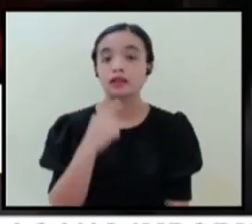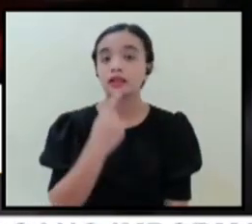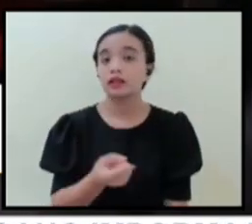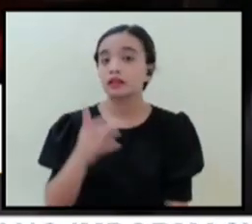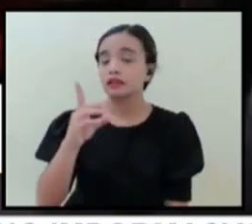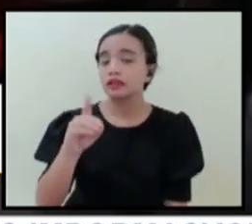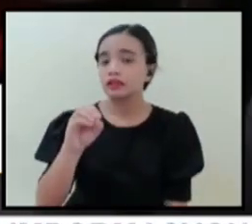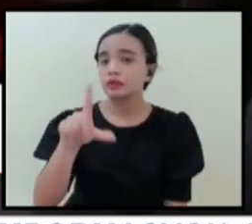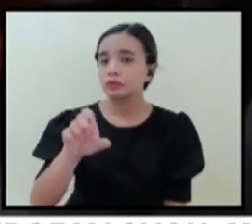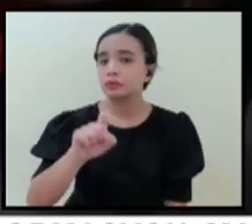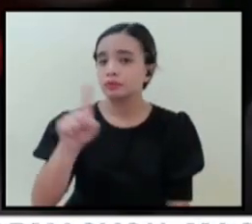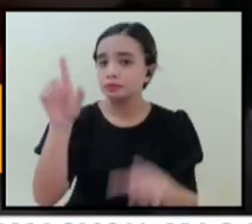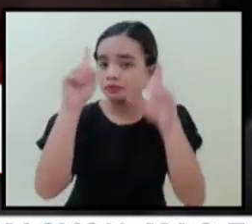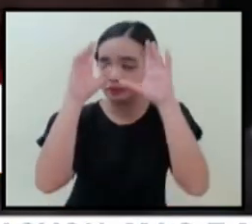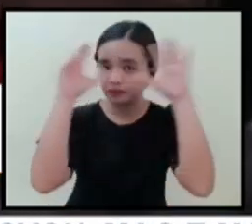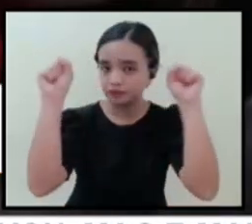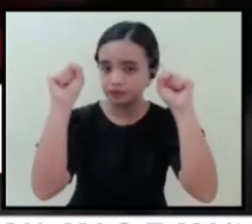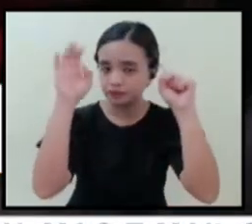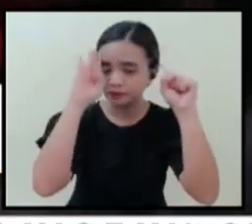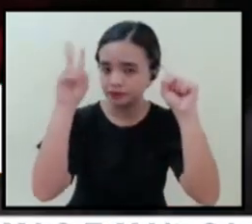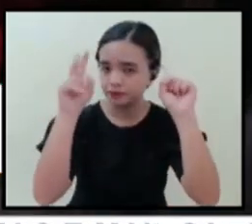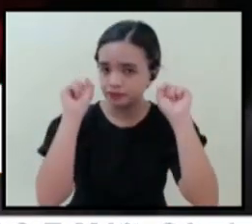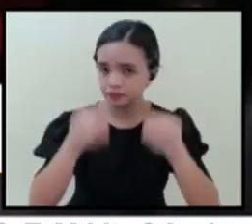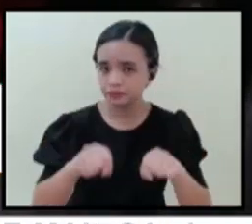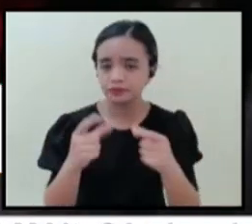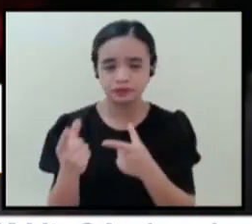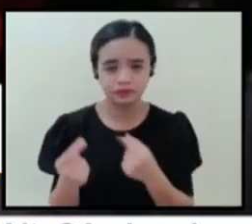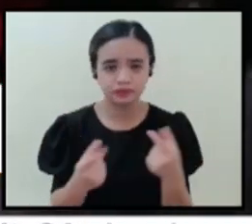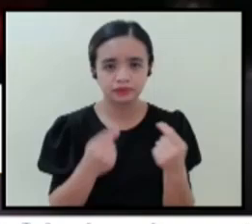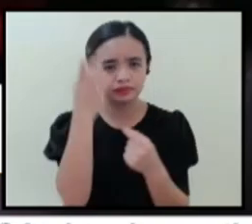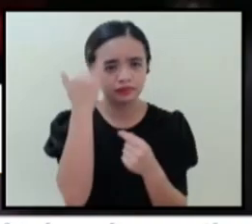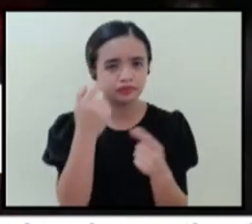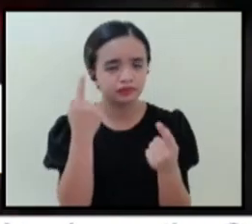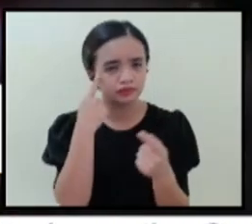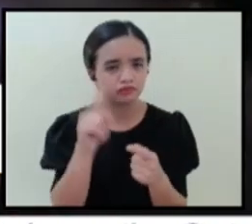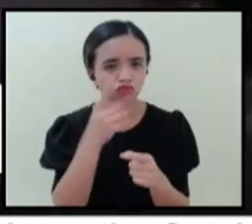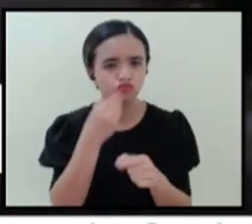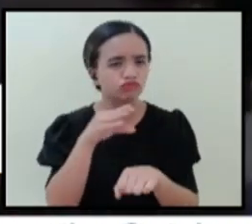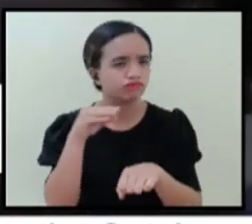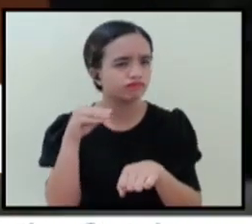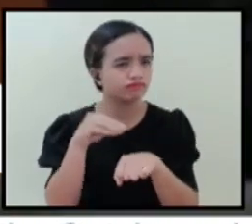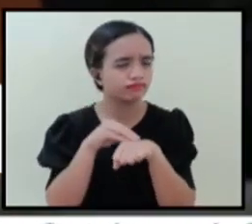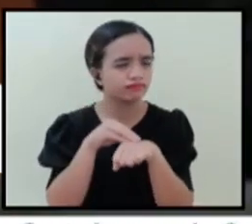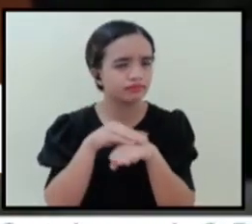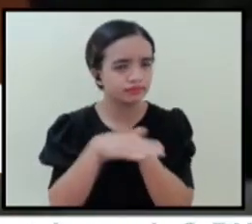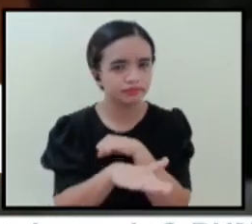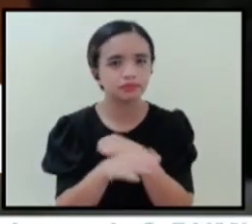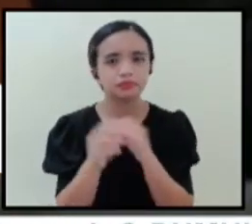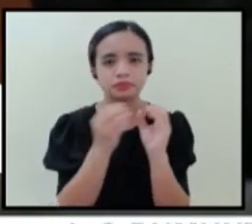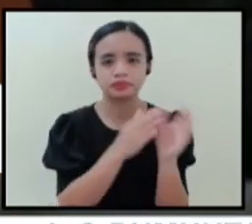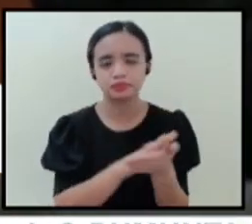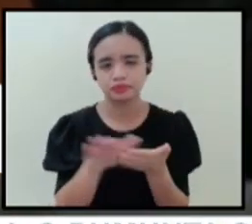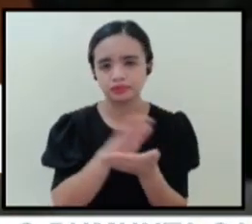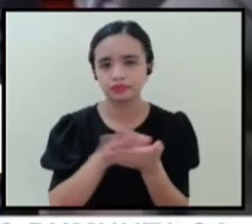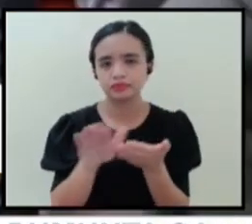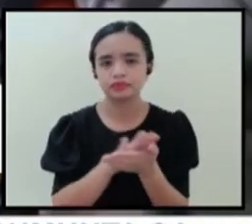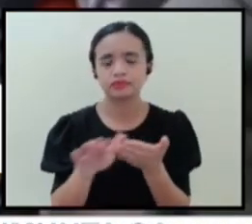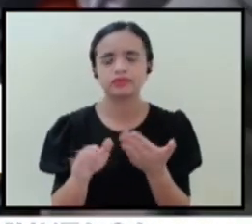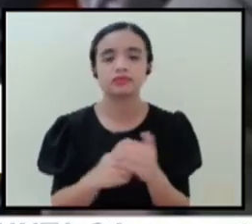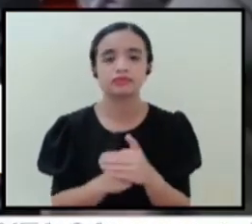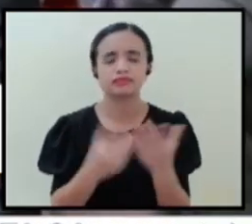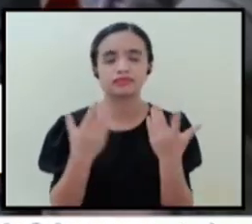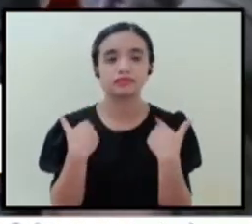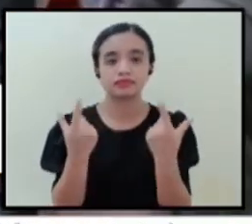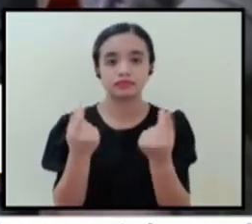ay maaaring isagawa ang kanilang tupad program para tulungan ang mga epektadong residente sa clean-up operations. May mandato rin ng DSWD